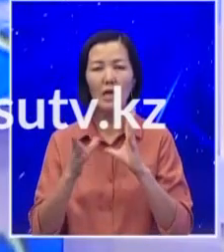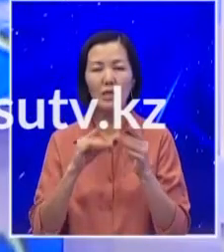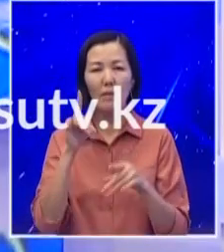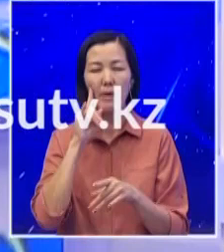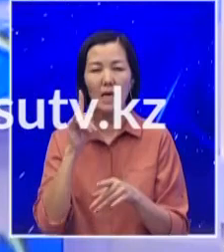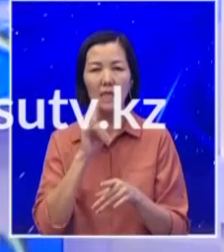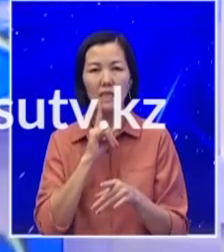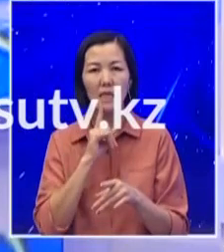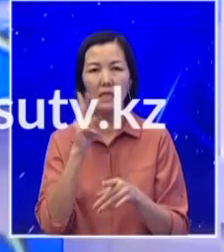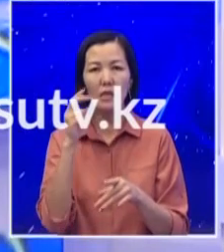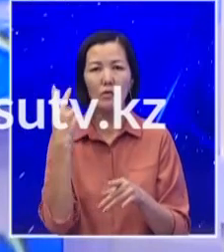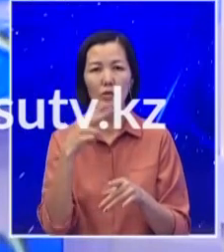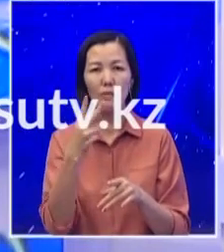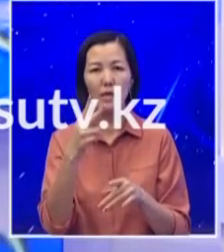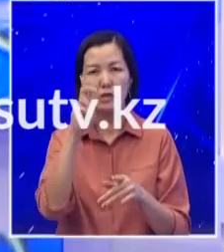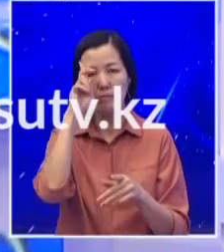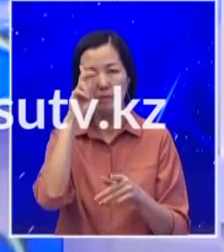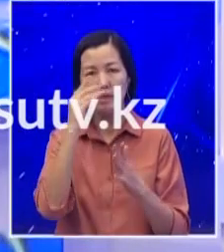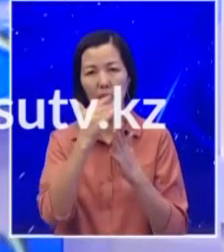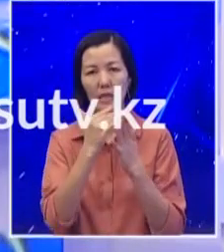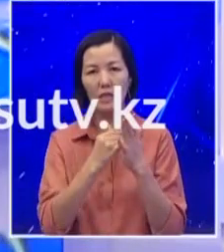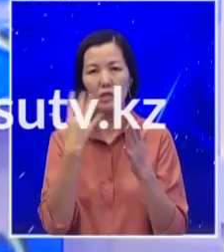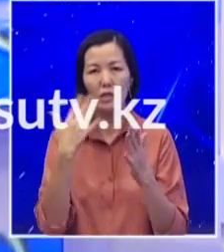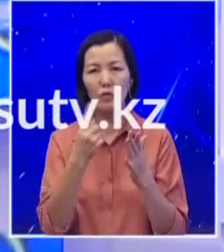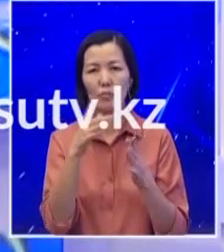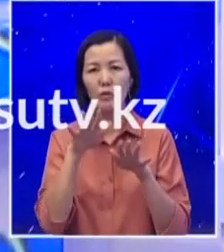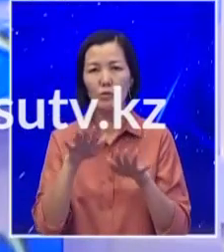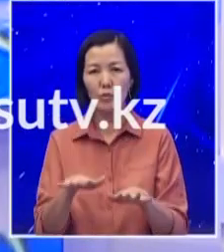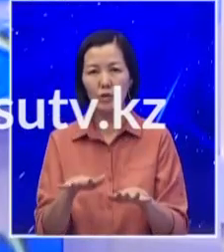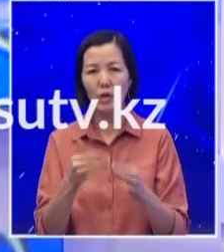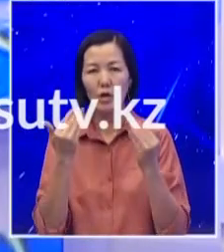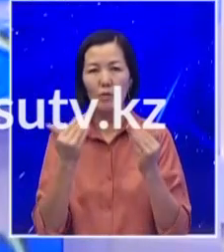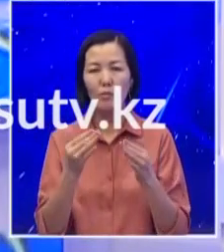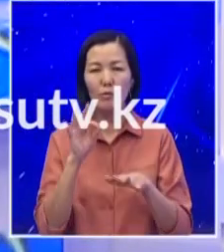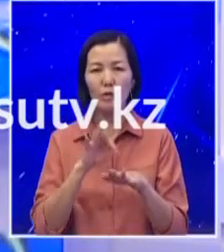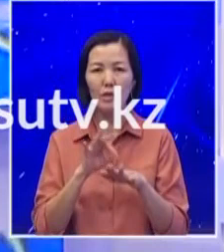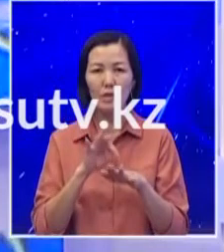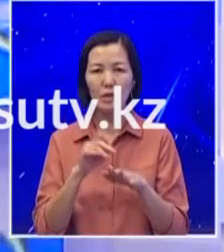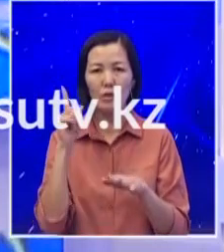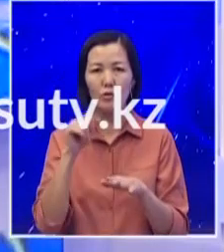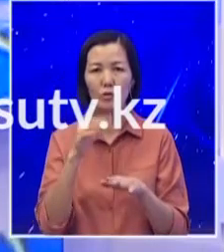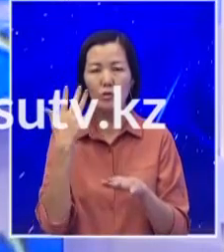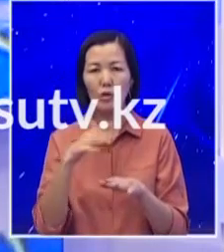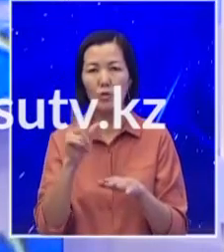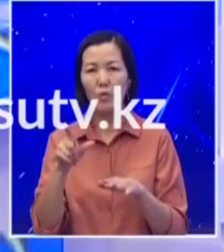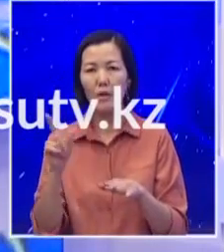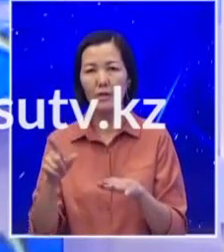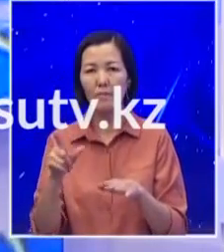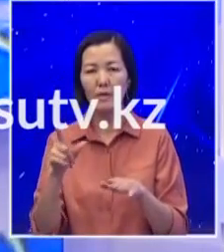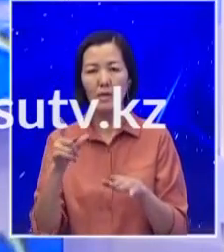вирус жұқтырудан 222 мемлекет ішінде 51-ші орында. Бүгінде бұл індетке 150-ге жуық адам